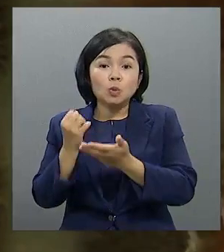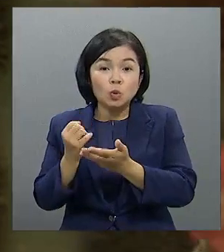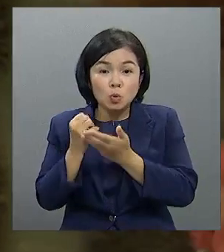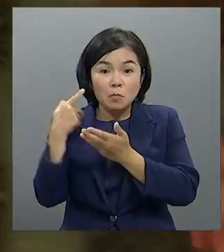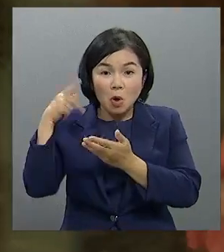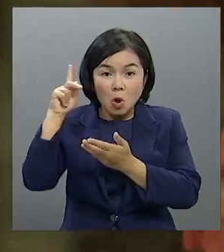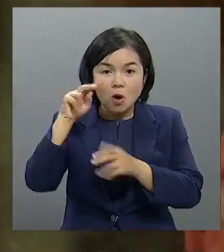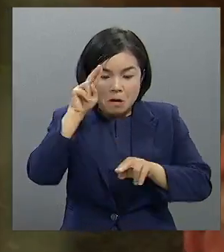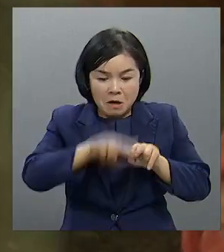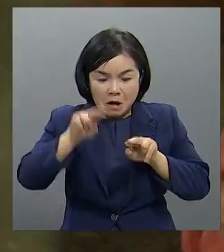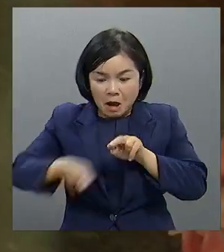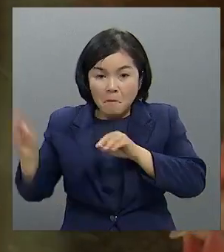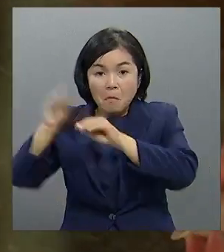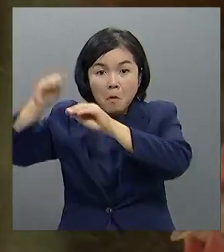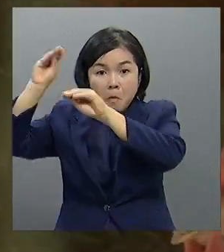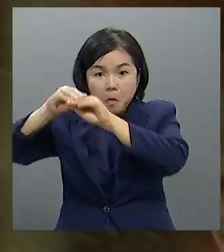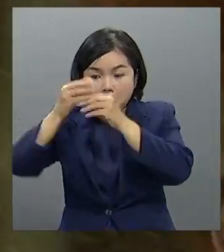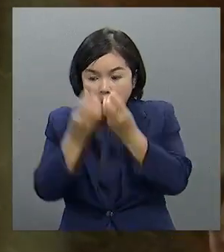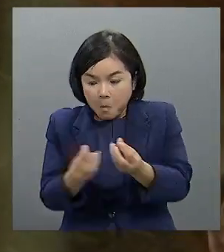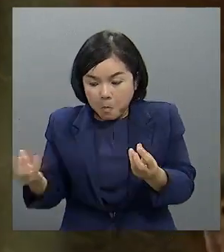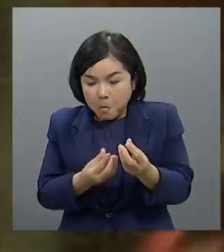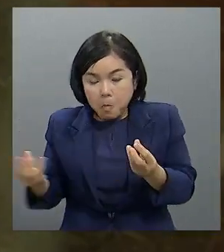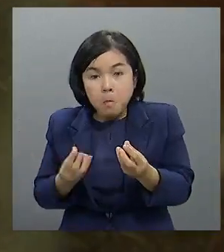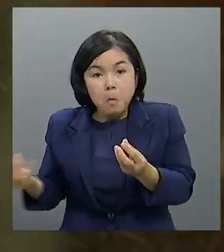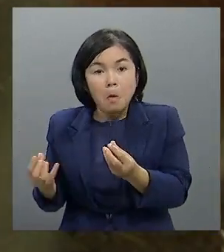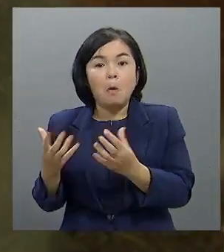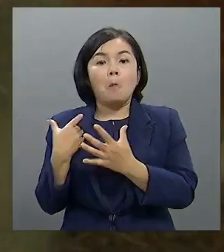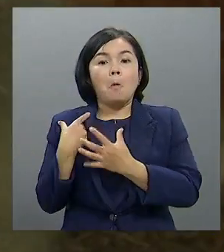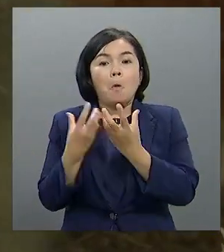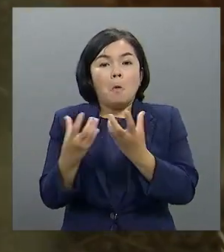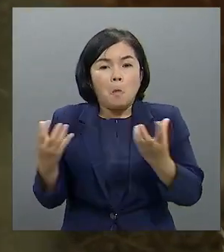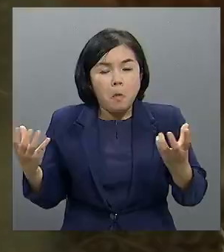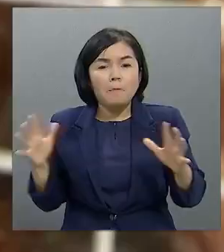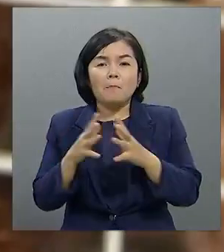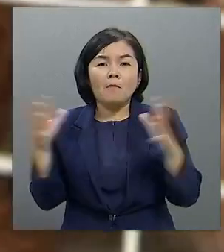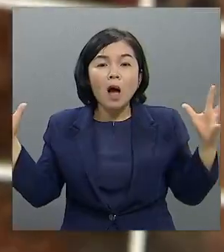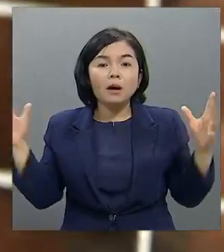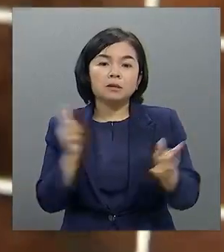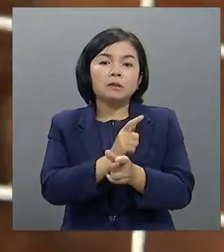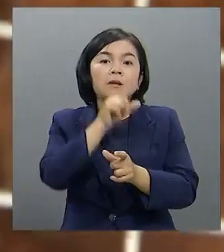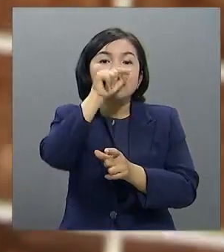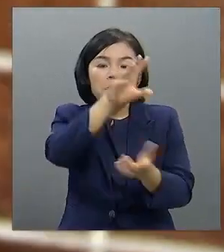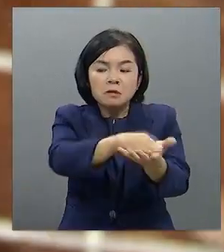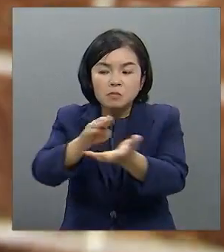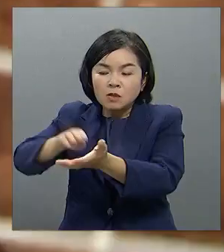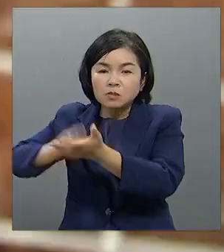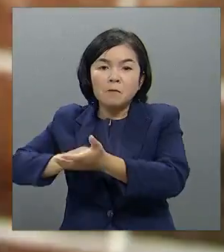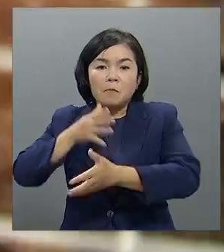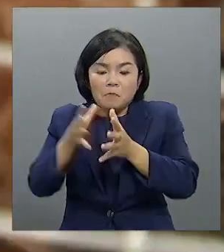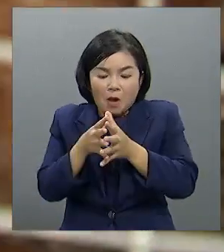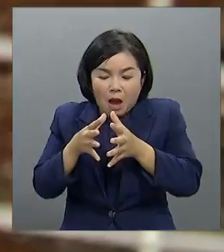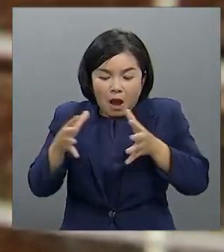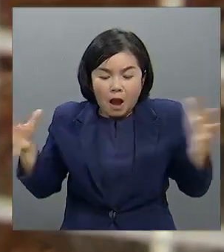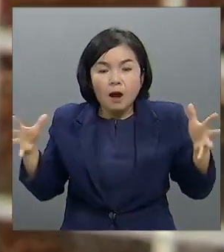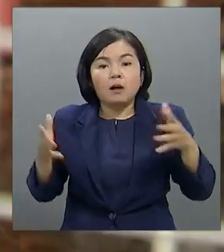ไข่ได้ดีผลผลิตไข่มีคุณภาพมากขึ้นทำให้ทางฟาร์มเนี่ยสามารถเก็บผลผลิตไข่ไก่ได้มากกว่า